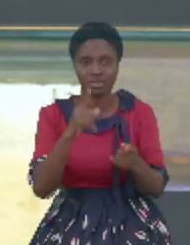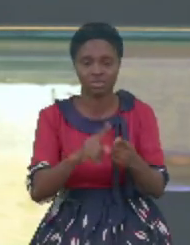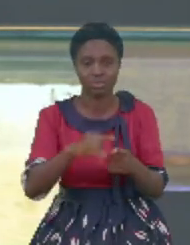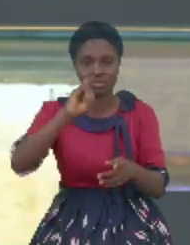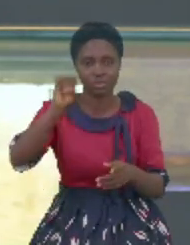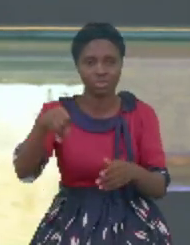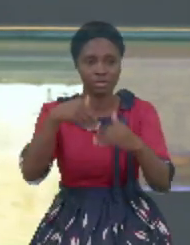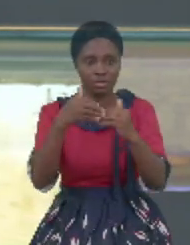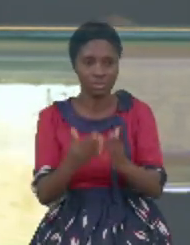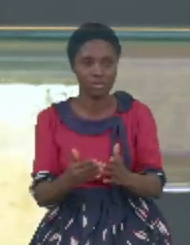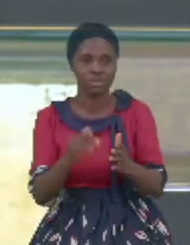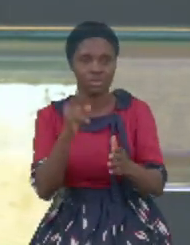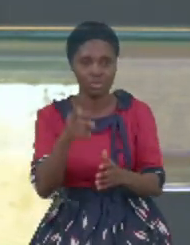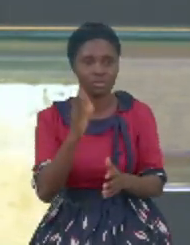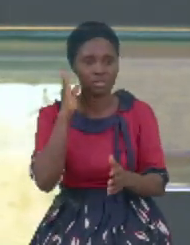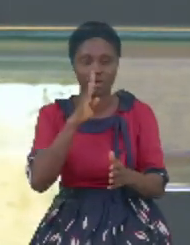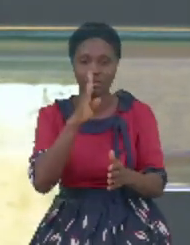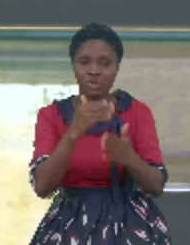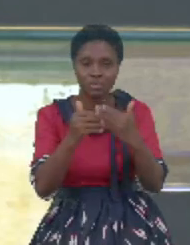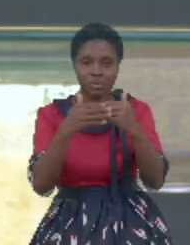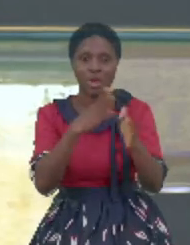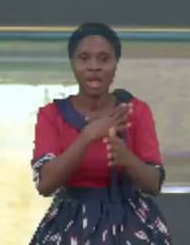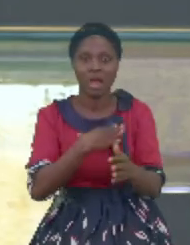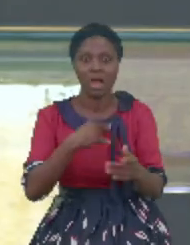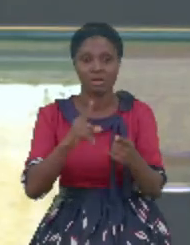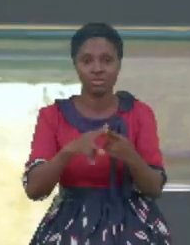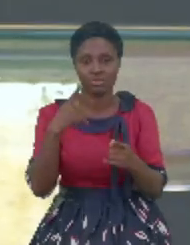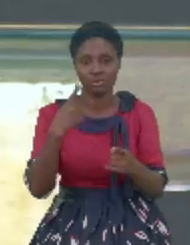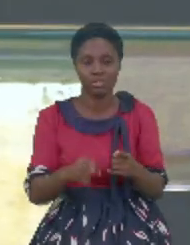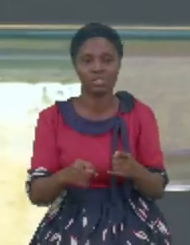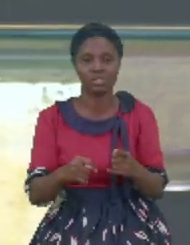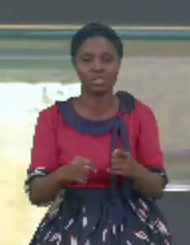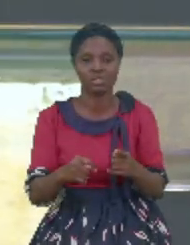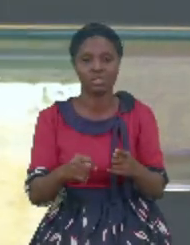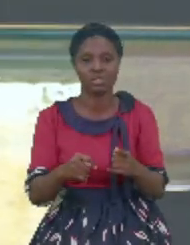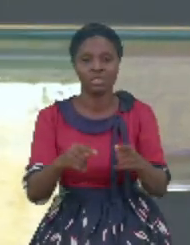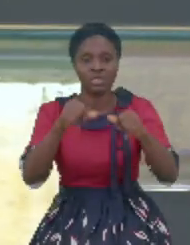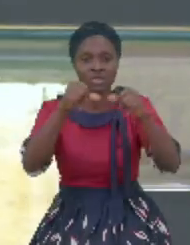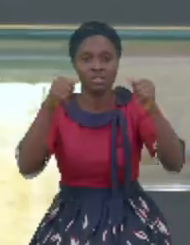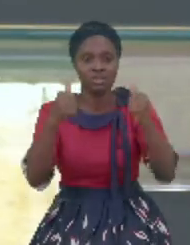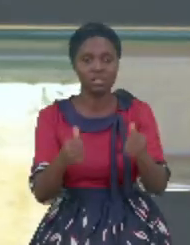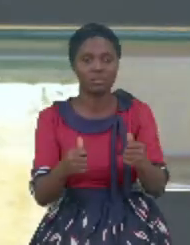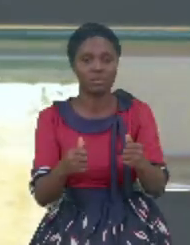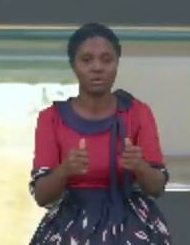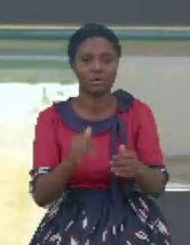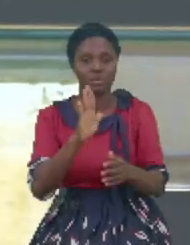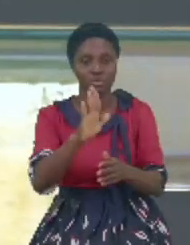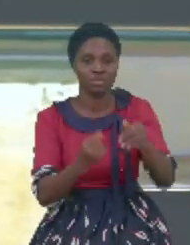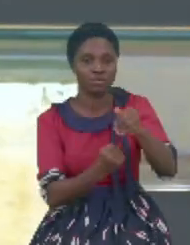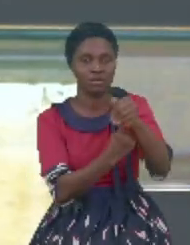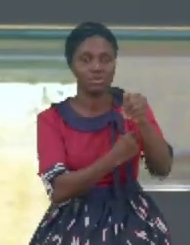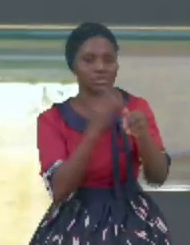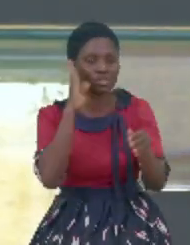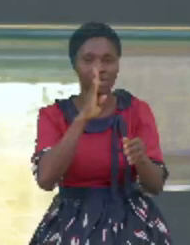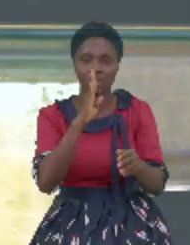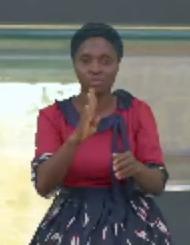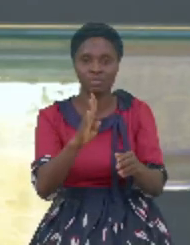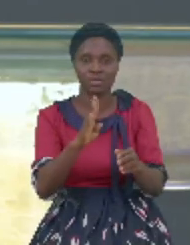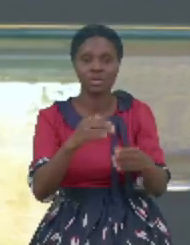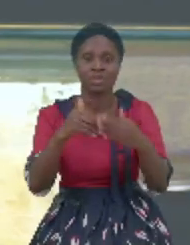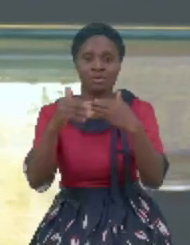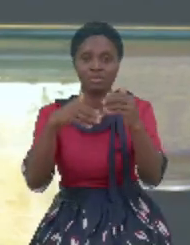temple qu'il soit fondé. Et Isaïe ne s'était pas arrêté là-bas. Il parlait de cet homme qui n'était